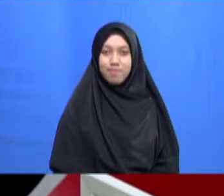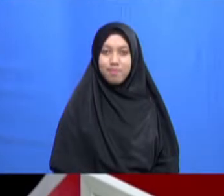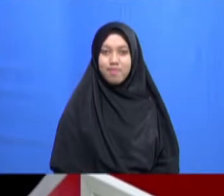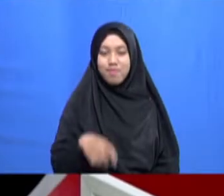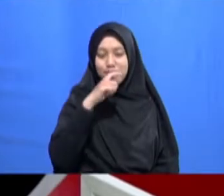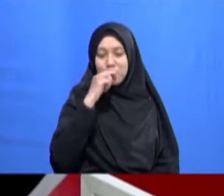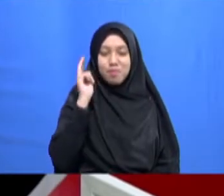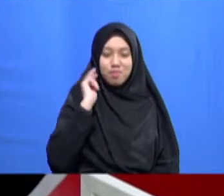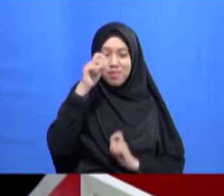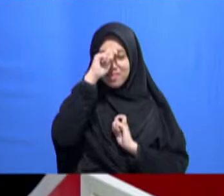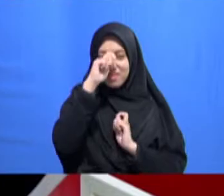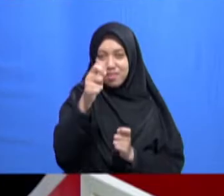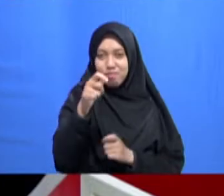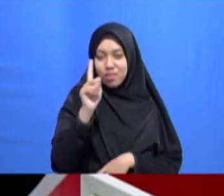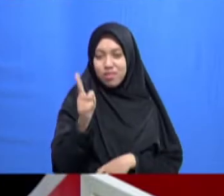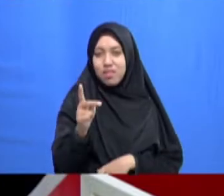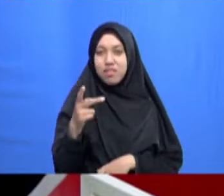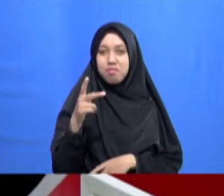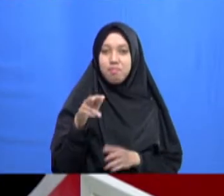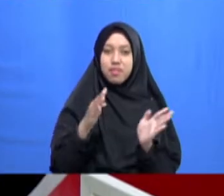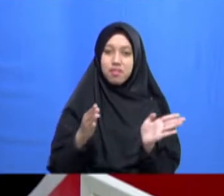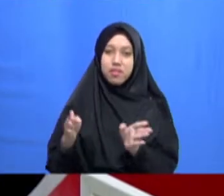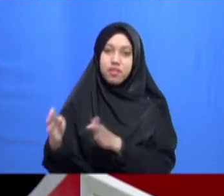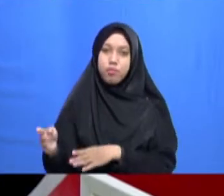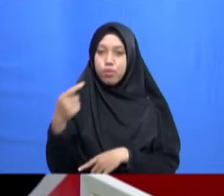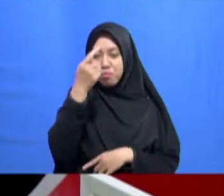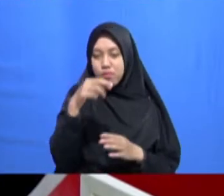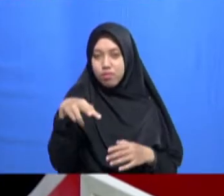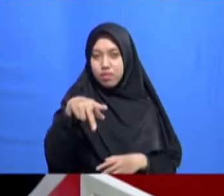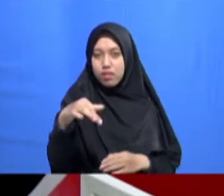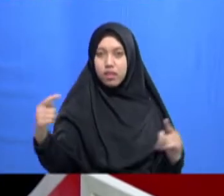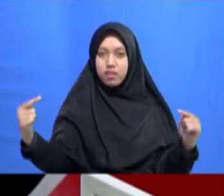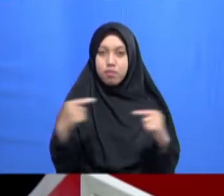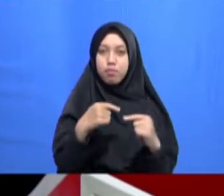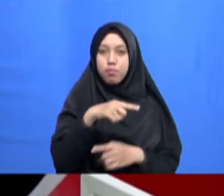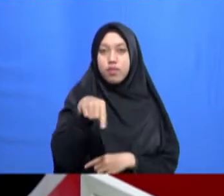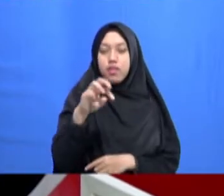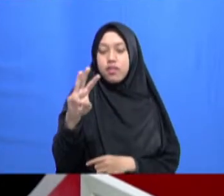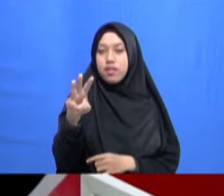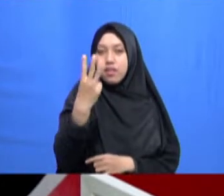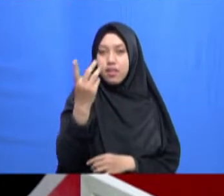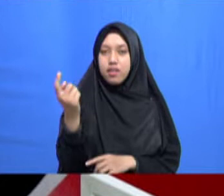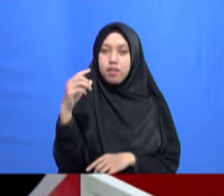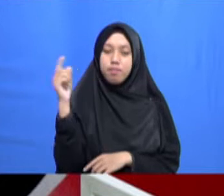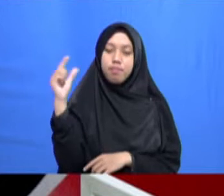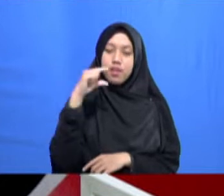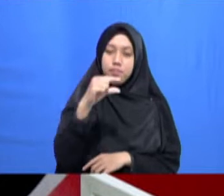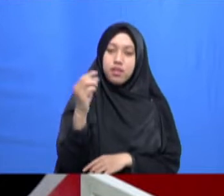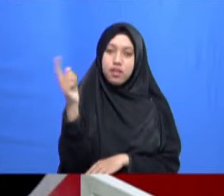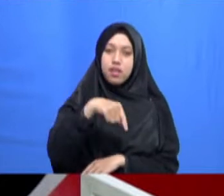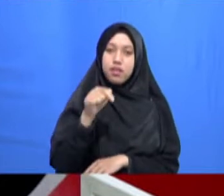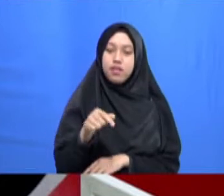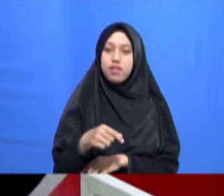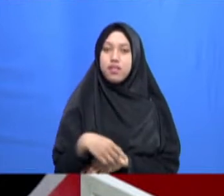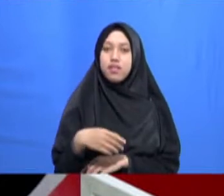Yang kami hormati, itulah tadi tata tertib jalannya debat publik untuk putaran ketiga pada pagi hari ini. Selanjutnya kami ingin memperkenalkan